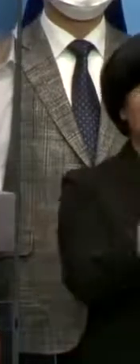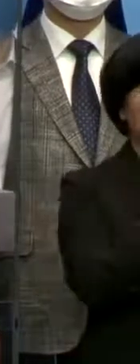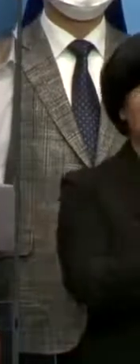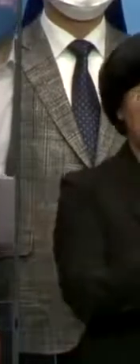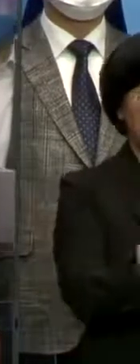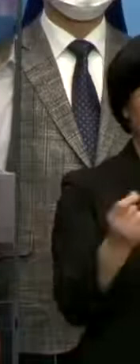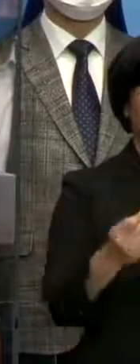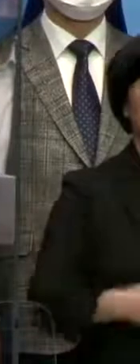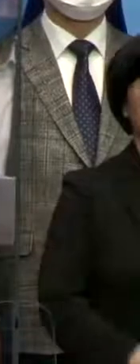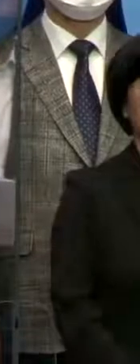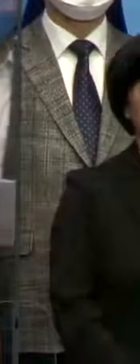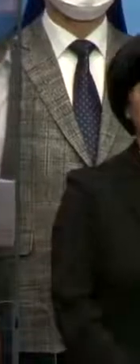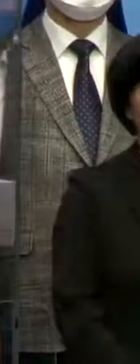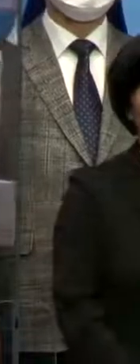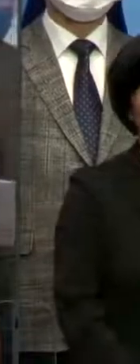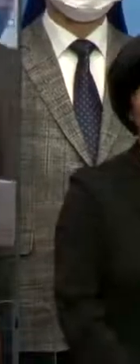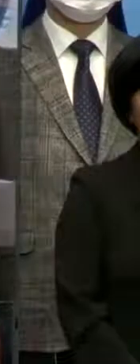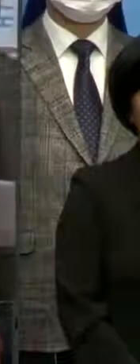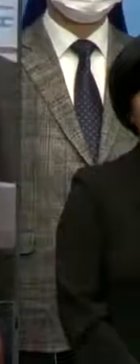의원 1동.